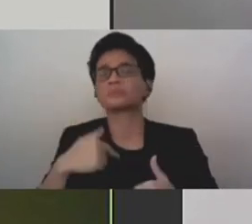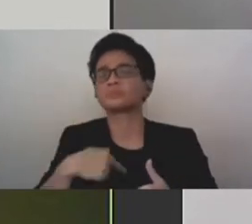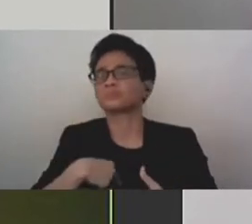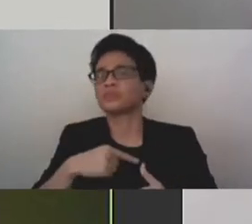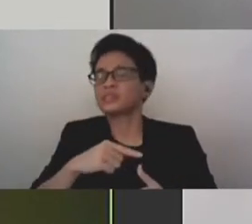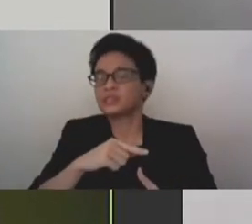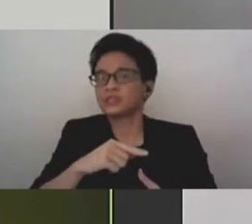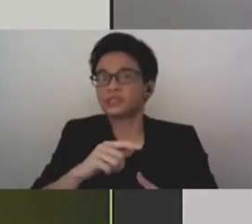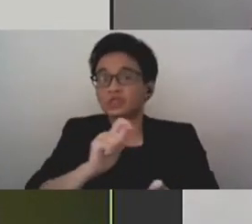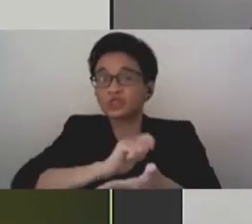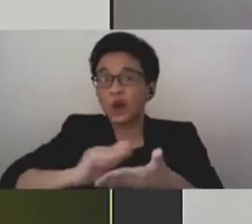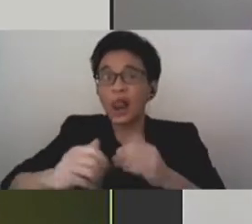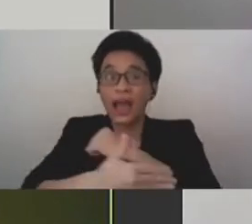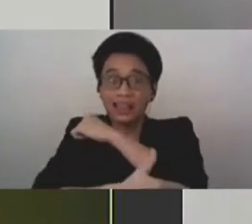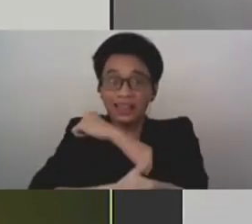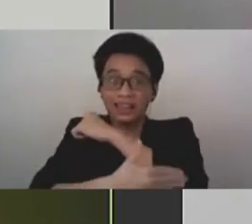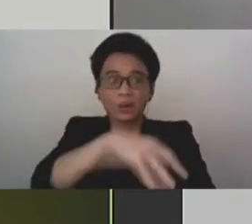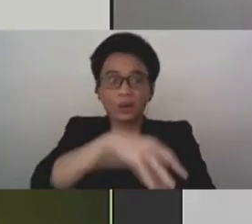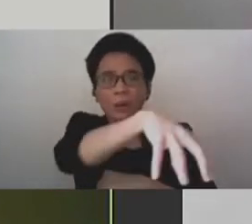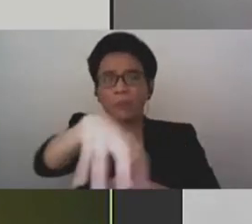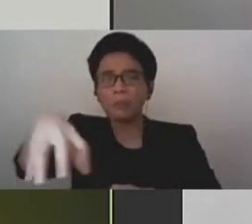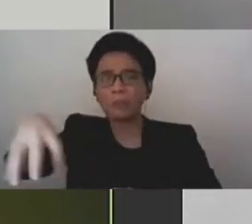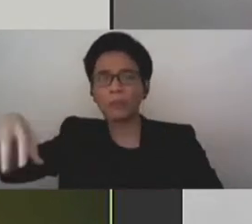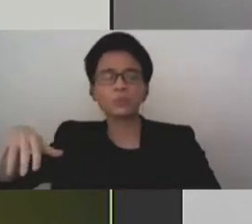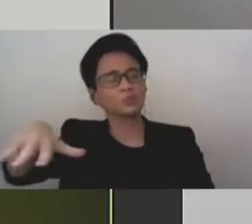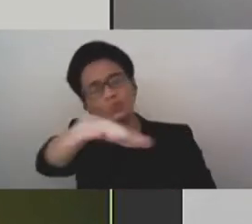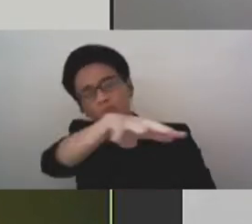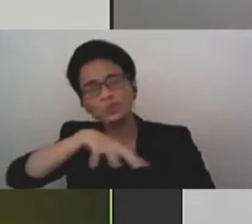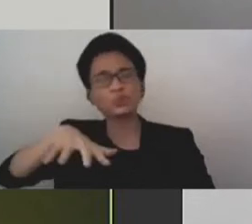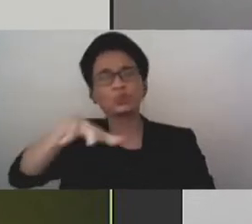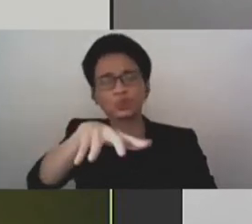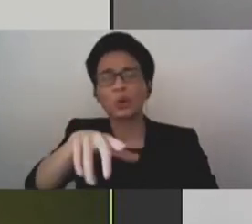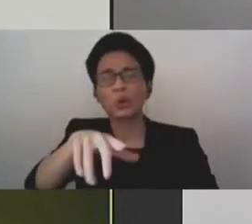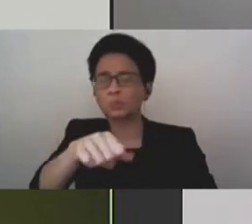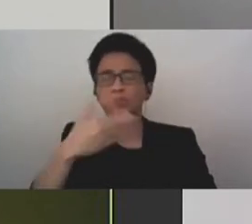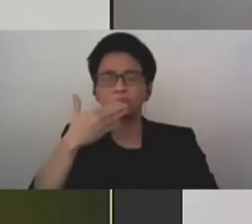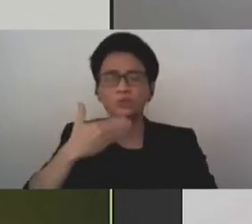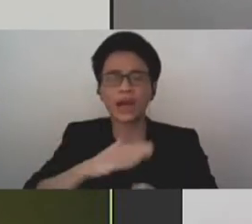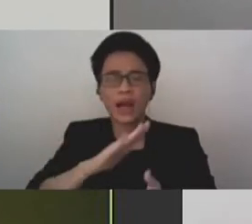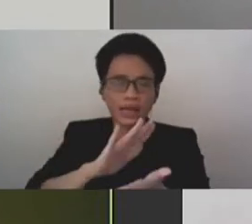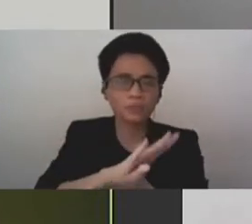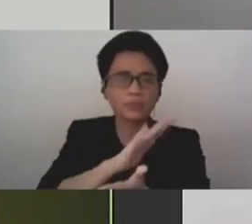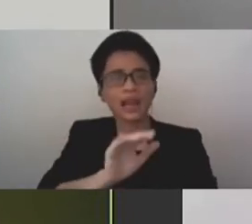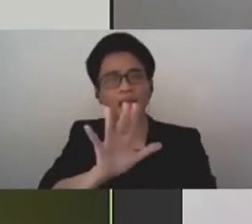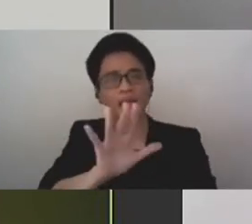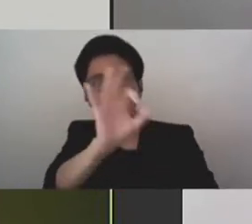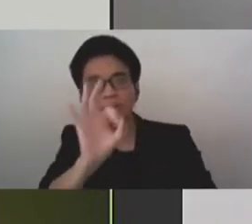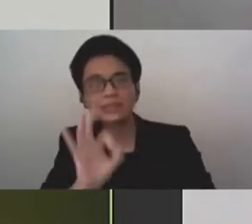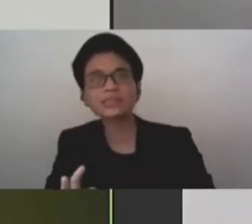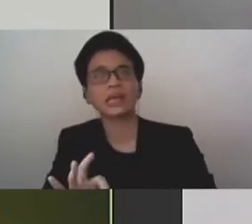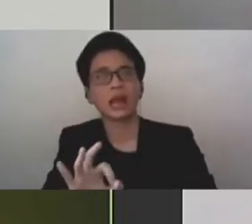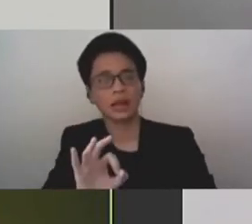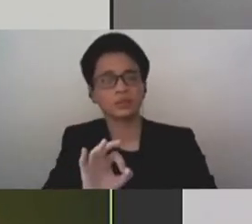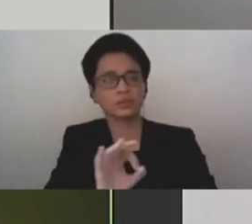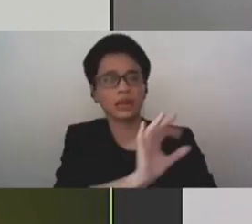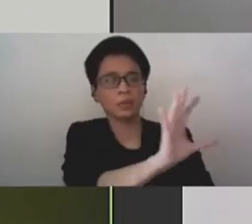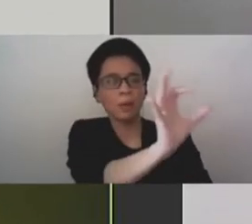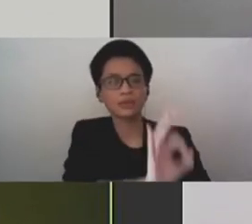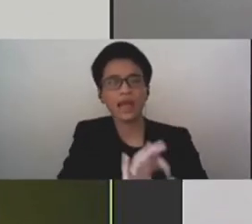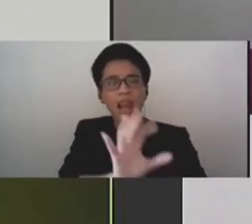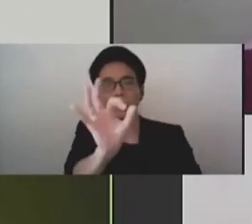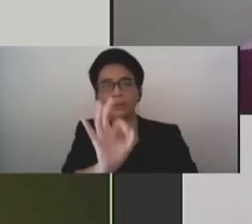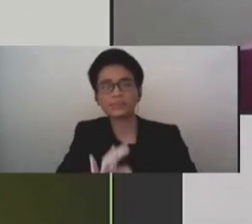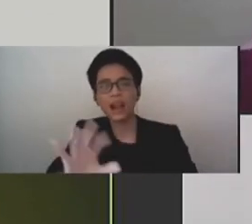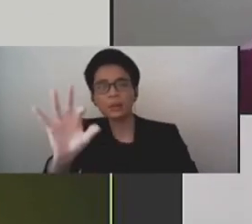negeri sudah memiliki kuota 5% per rombongan belajar untuk anak-anak